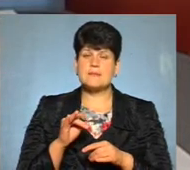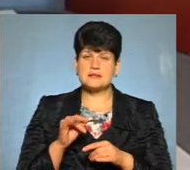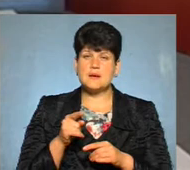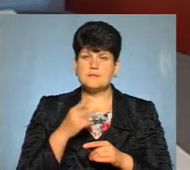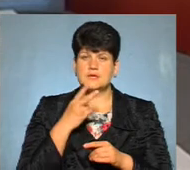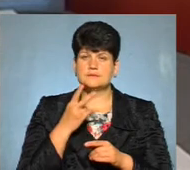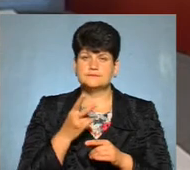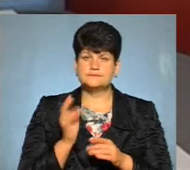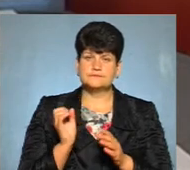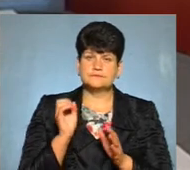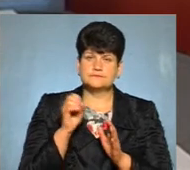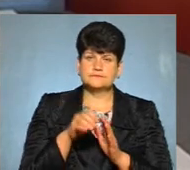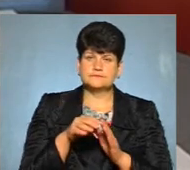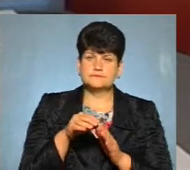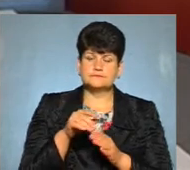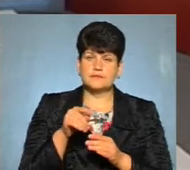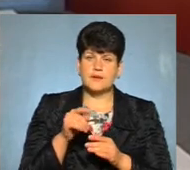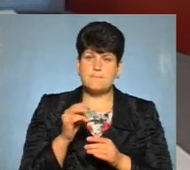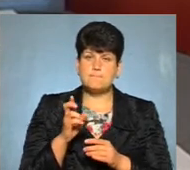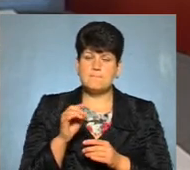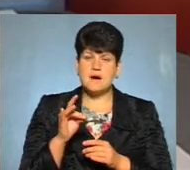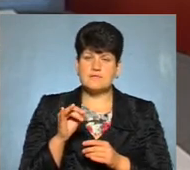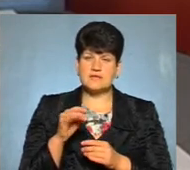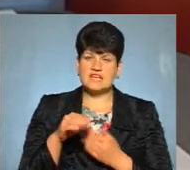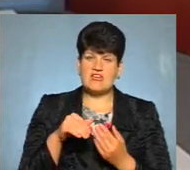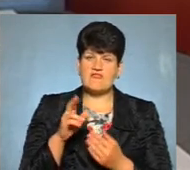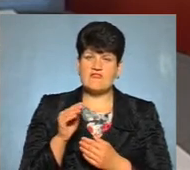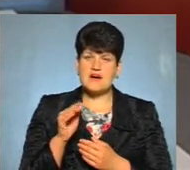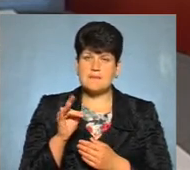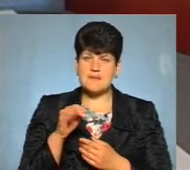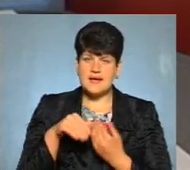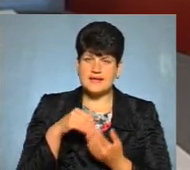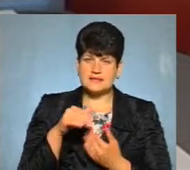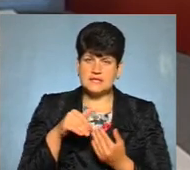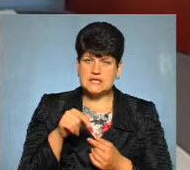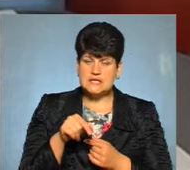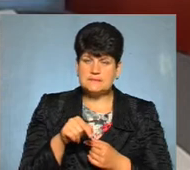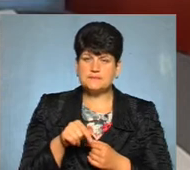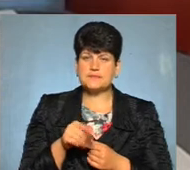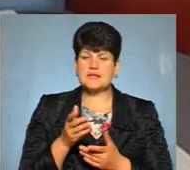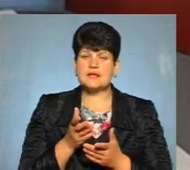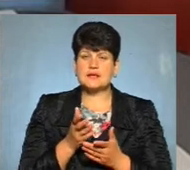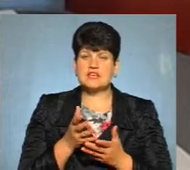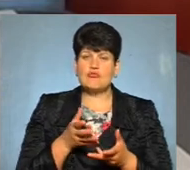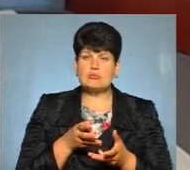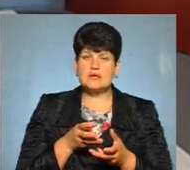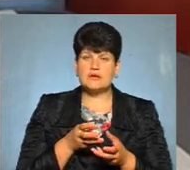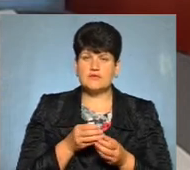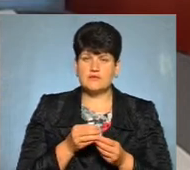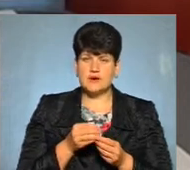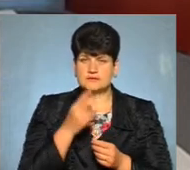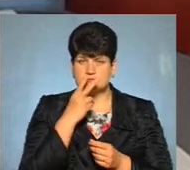передбачає використання певних барвників і ферментів, які впливають на